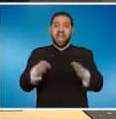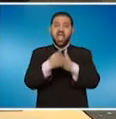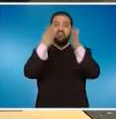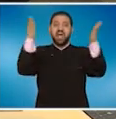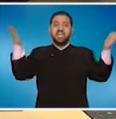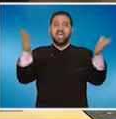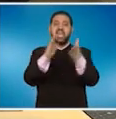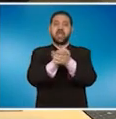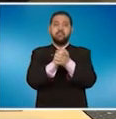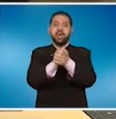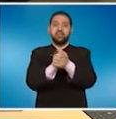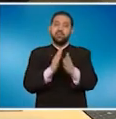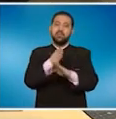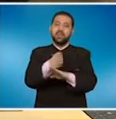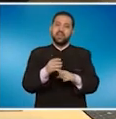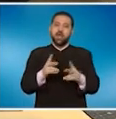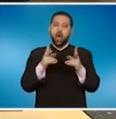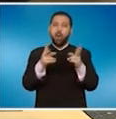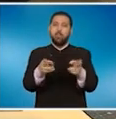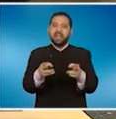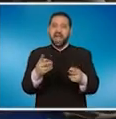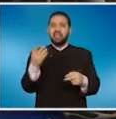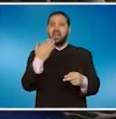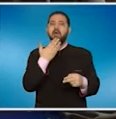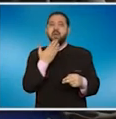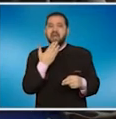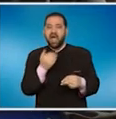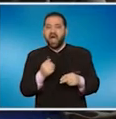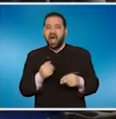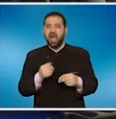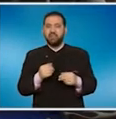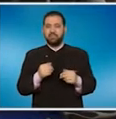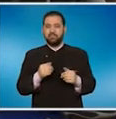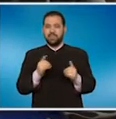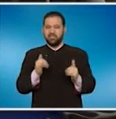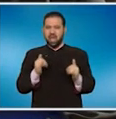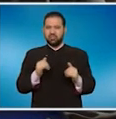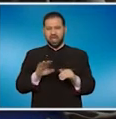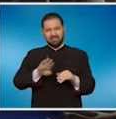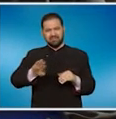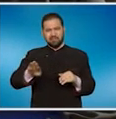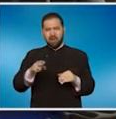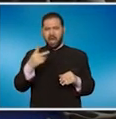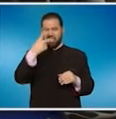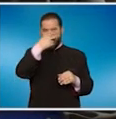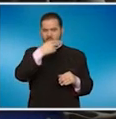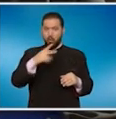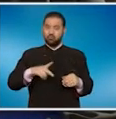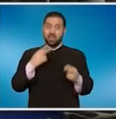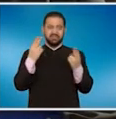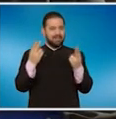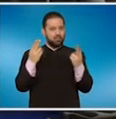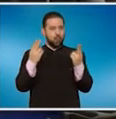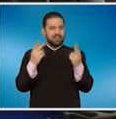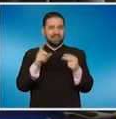păcii. Deci mai prin înfrânare, și știți foarte bine că partea aceasta ascetică este un jalon important al credinței creștine.